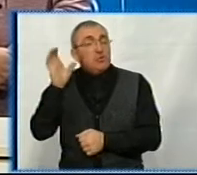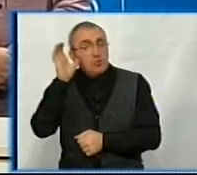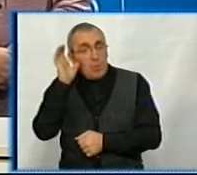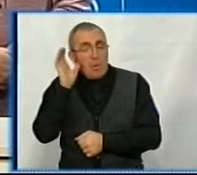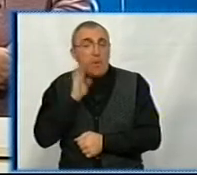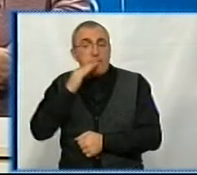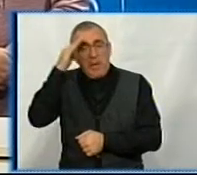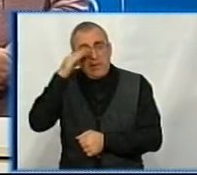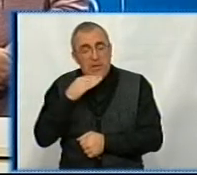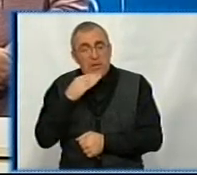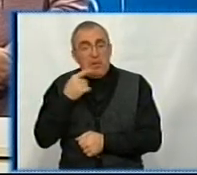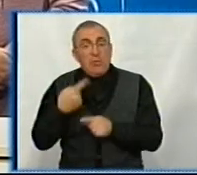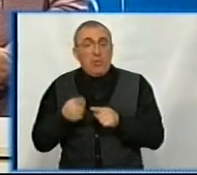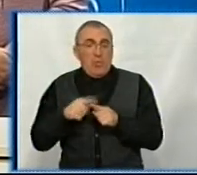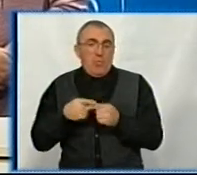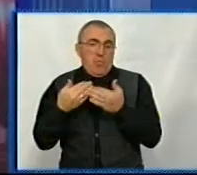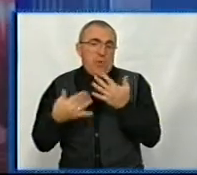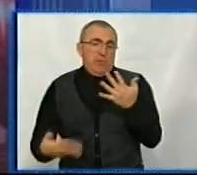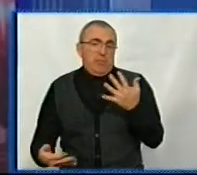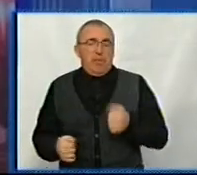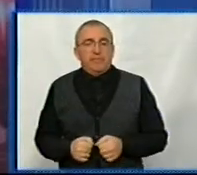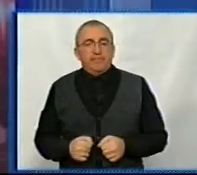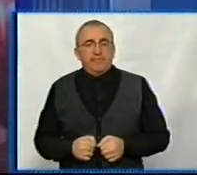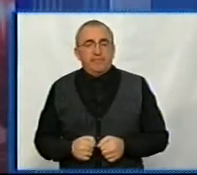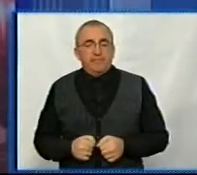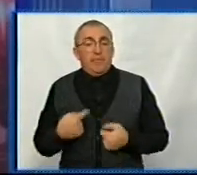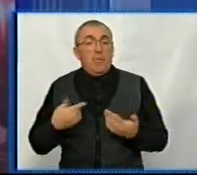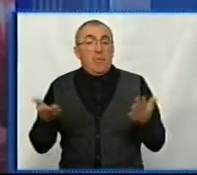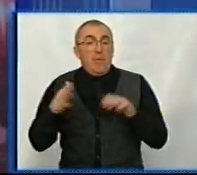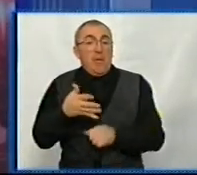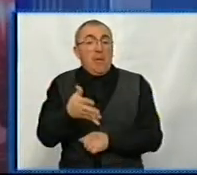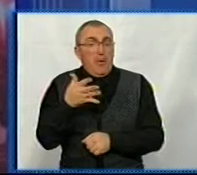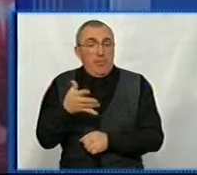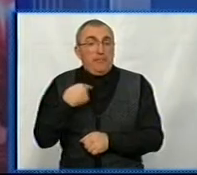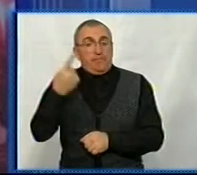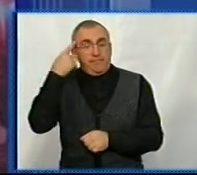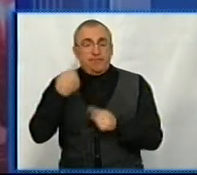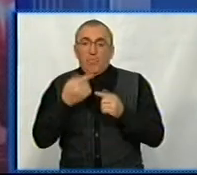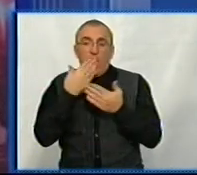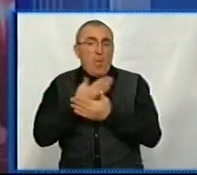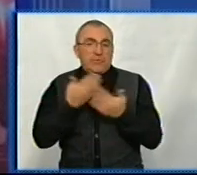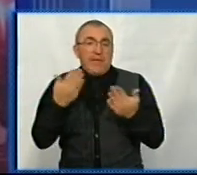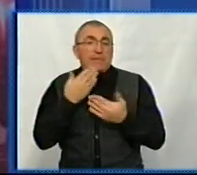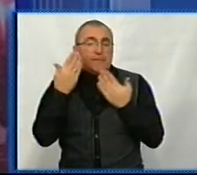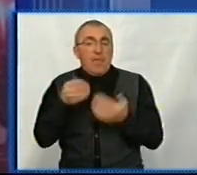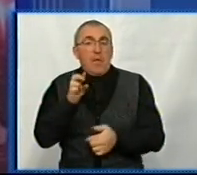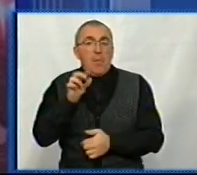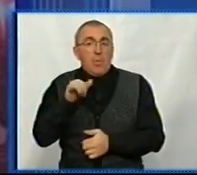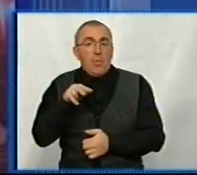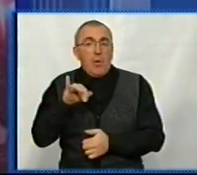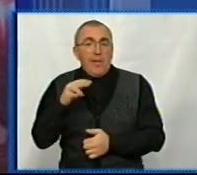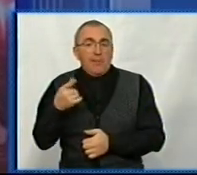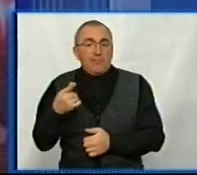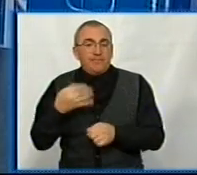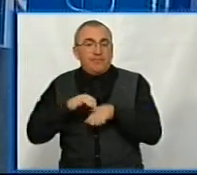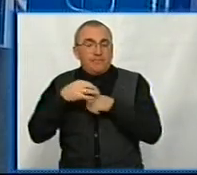слухатися батьків і тому подібне. Угу. У нас залишається 5 хвилин, я так думаю, що це буде останнє запитання. Булінг – це різновид